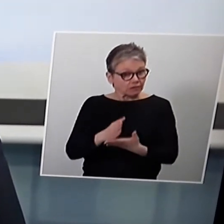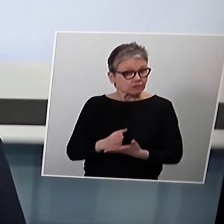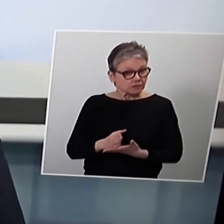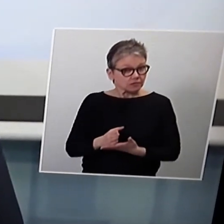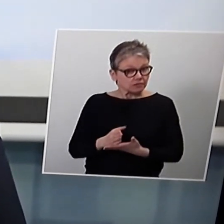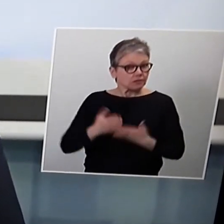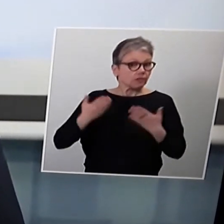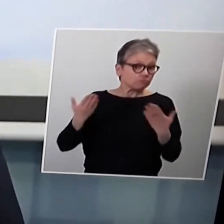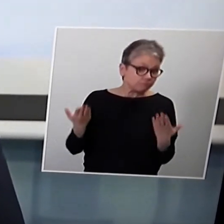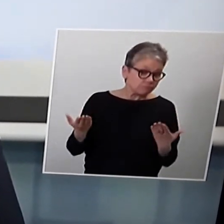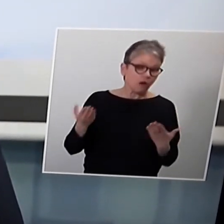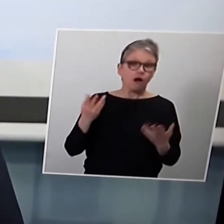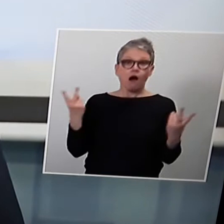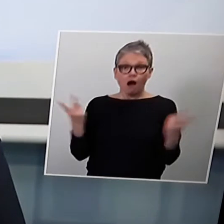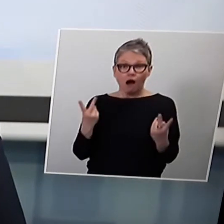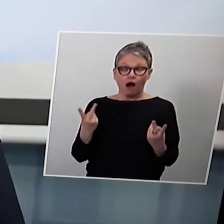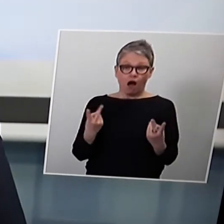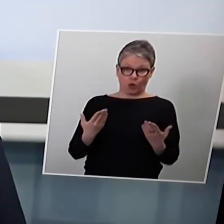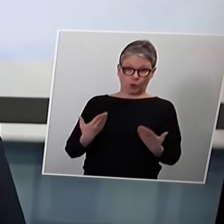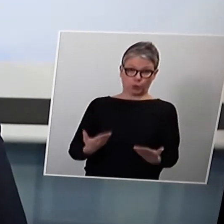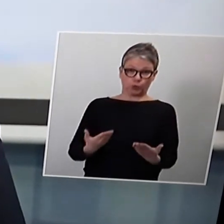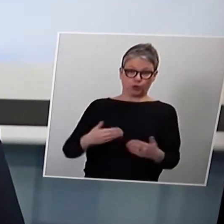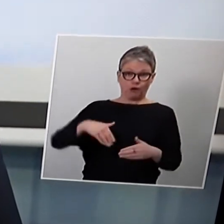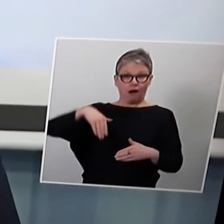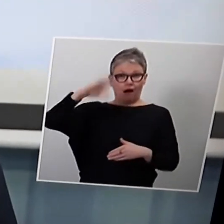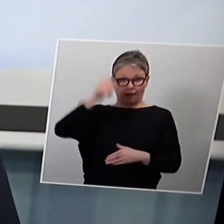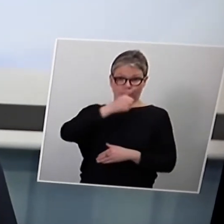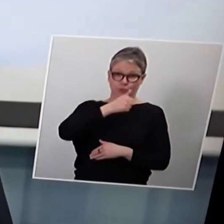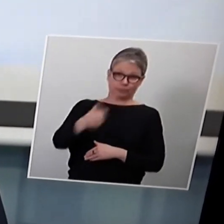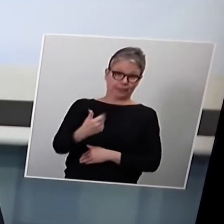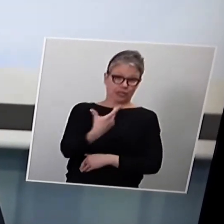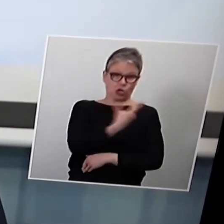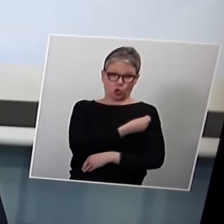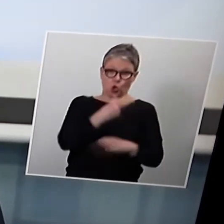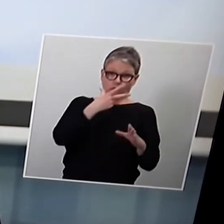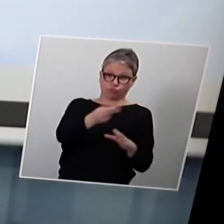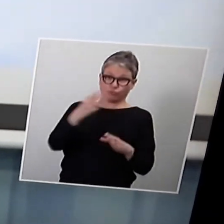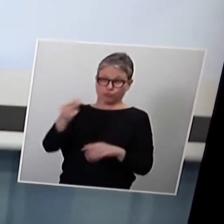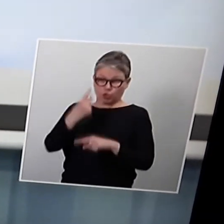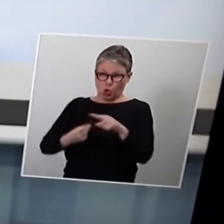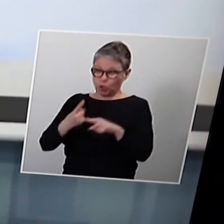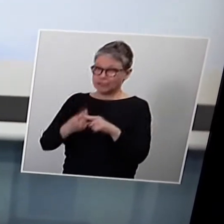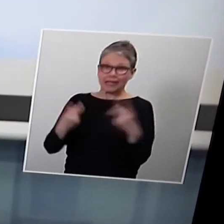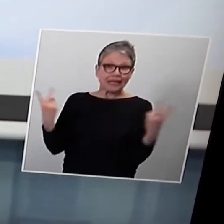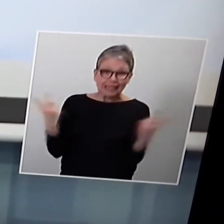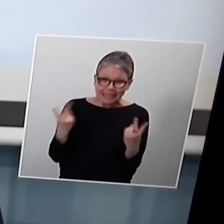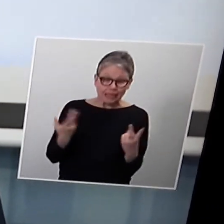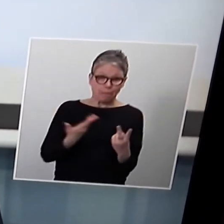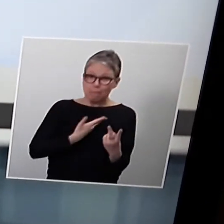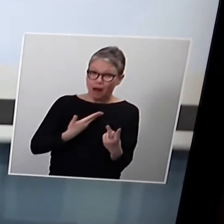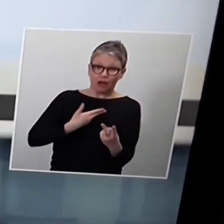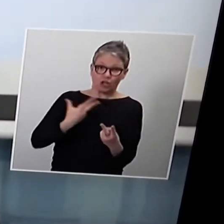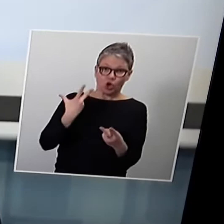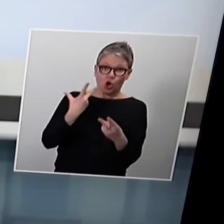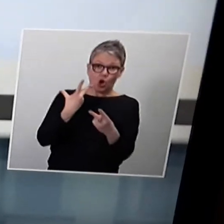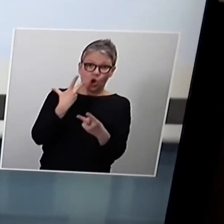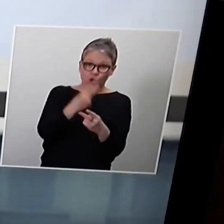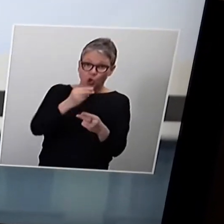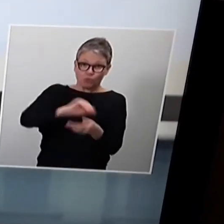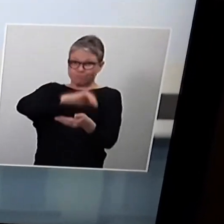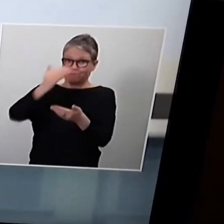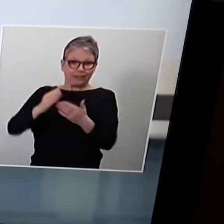että vaikka rokotettaisiin nyt aikuisia, niin meillä ei ole niin paljon rokotetta, että me voitaisiin kaikki rokottaa